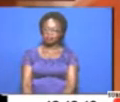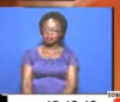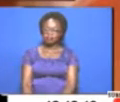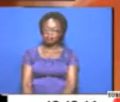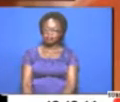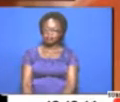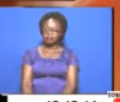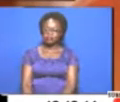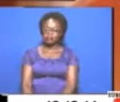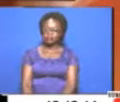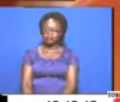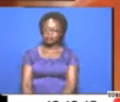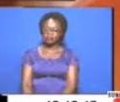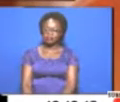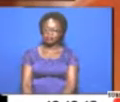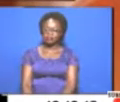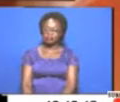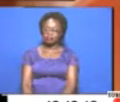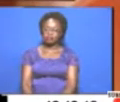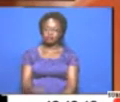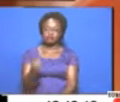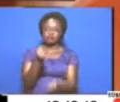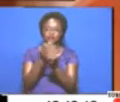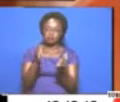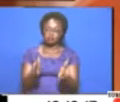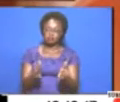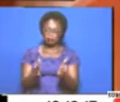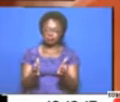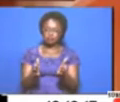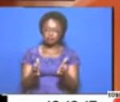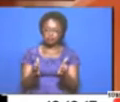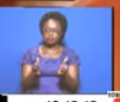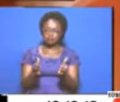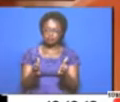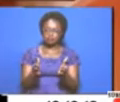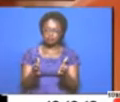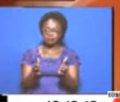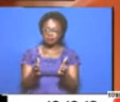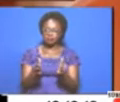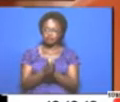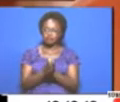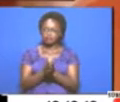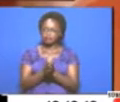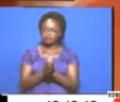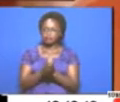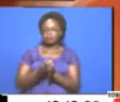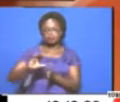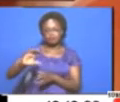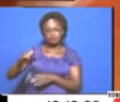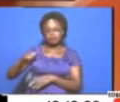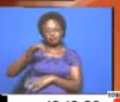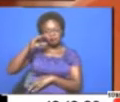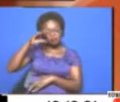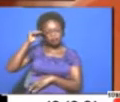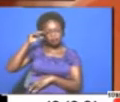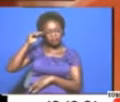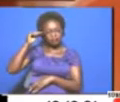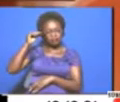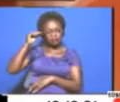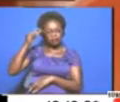Tukisalia Pwani ni kwamba afisa mkuu mtendaji wa Jumuiya ya Kaunti za Pwani, Emmanuel Kombe Nzai,